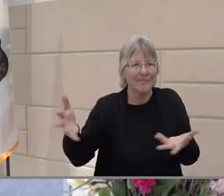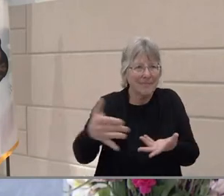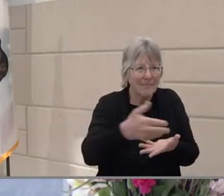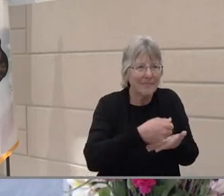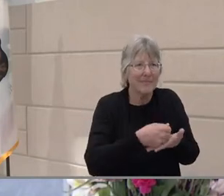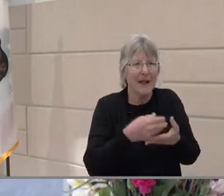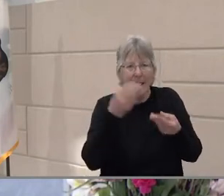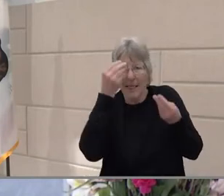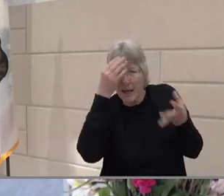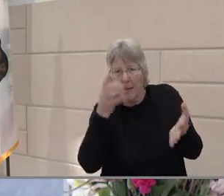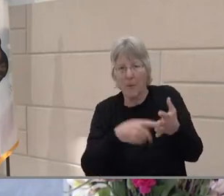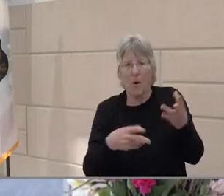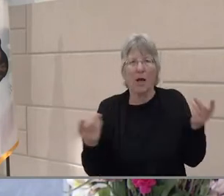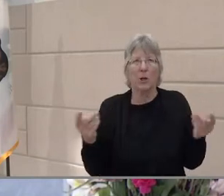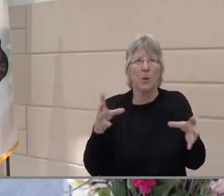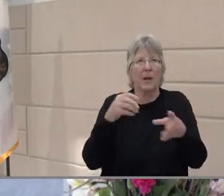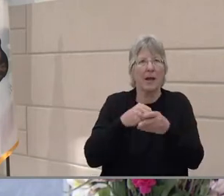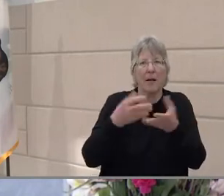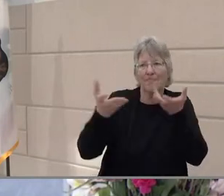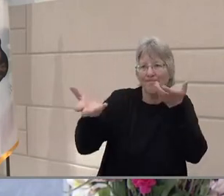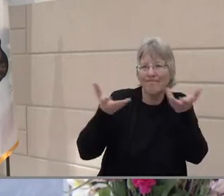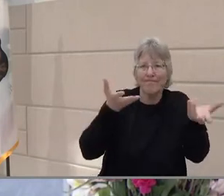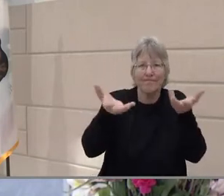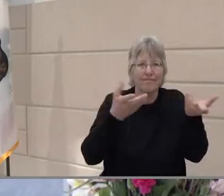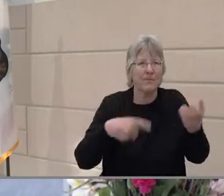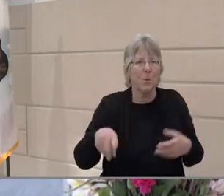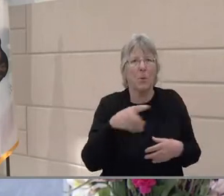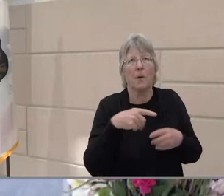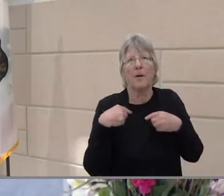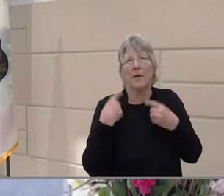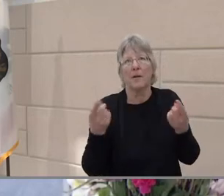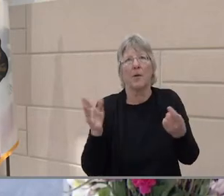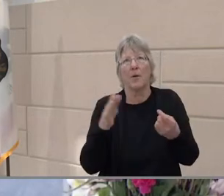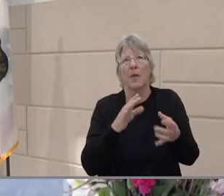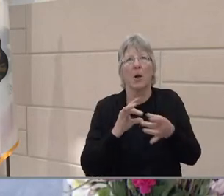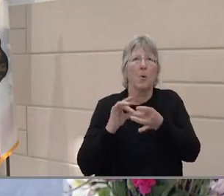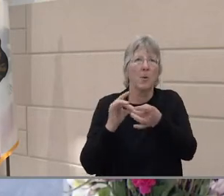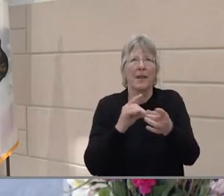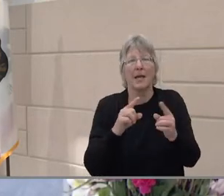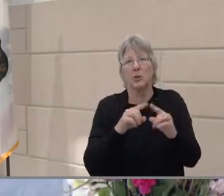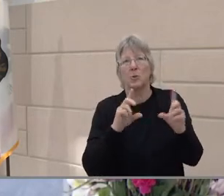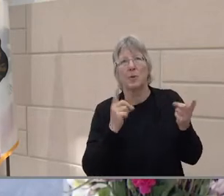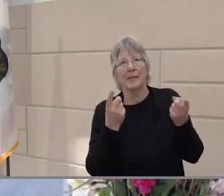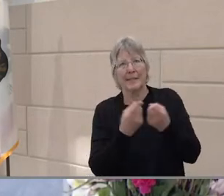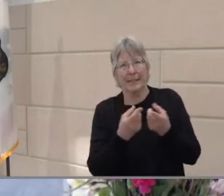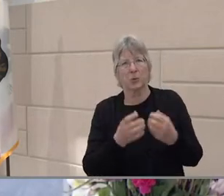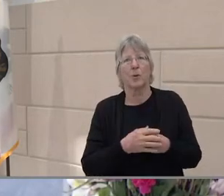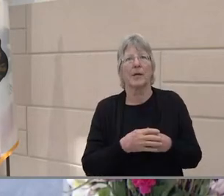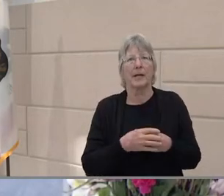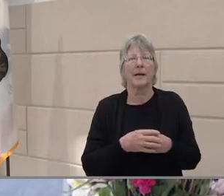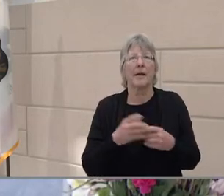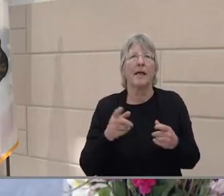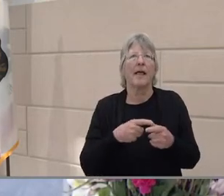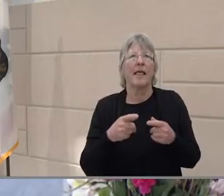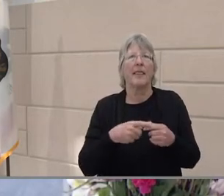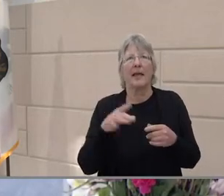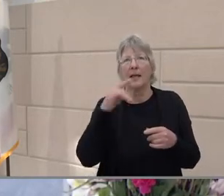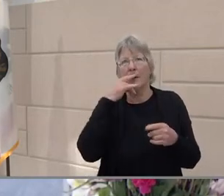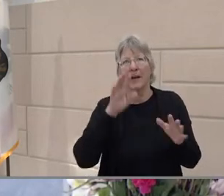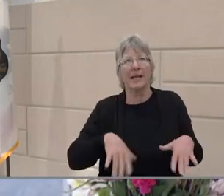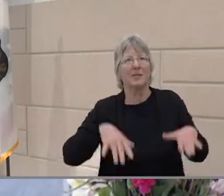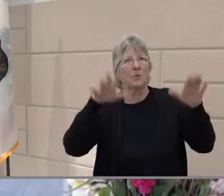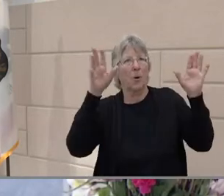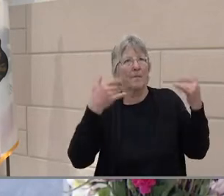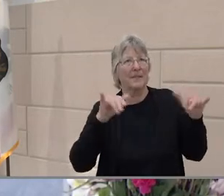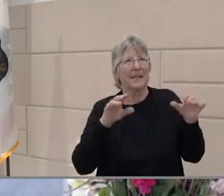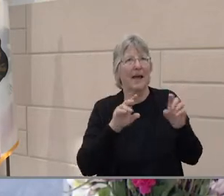ឲ្យត្រឡប់មកវិញដើម្បីធ្វើការទំនាក់ទំនងជាមួយពួកគេអំពីបទពិសោធន៍ទំនាក់ទំនងដែលពួក